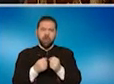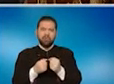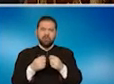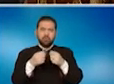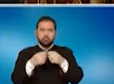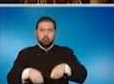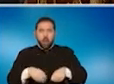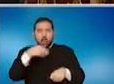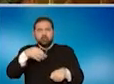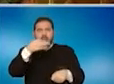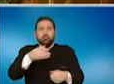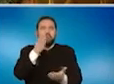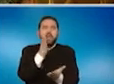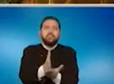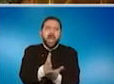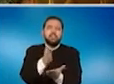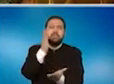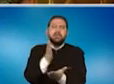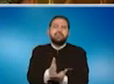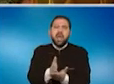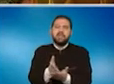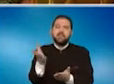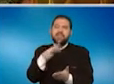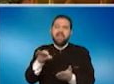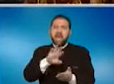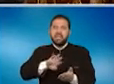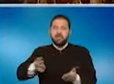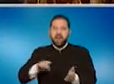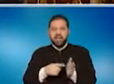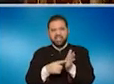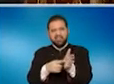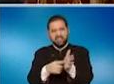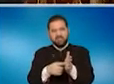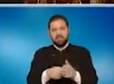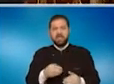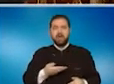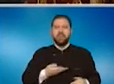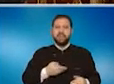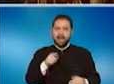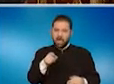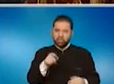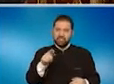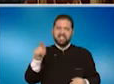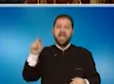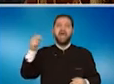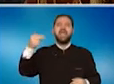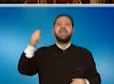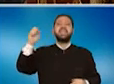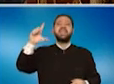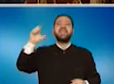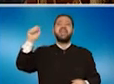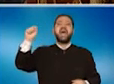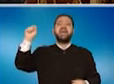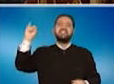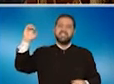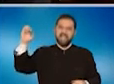țipăm cu toții dreptate, dreptate. Pe de altă parte, vedem că Ava Ghelasie a avut alte, mai presus de